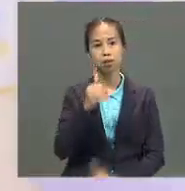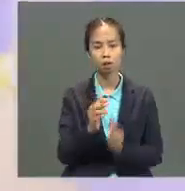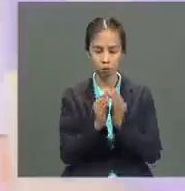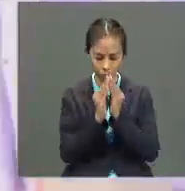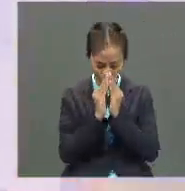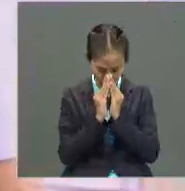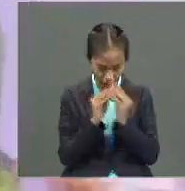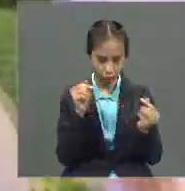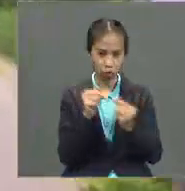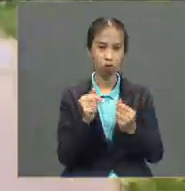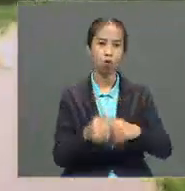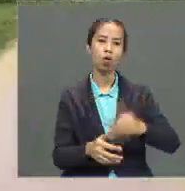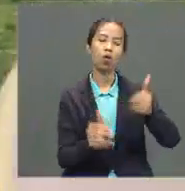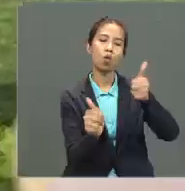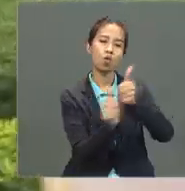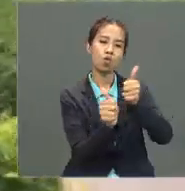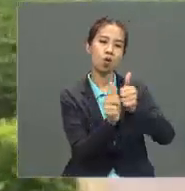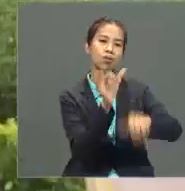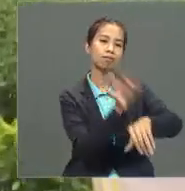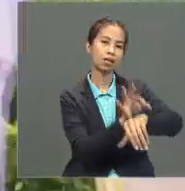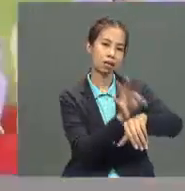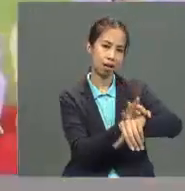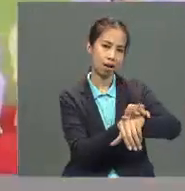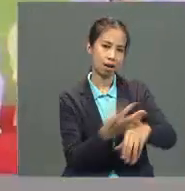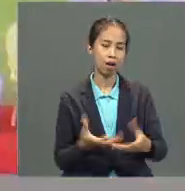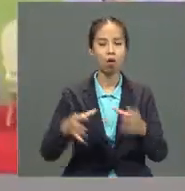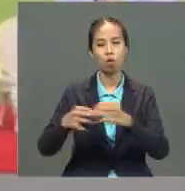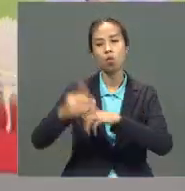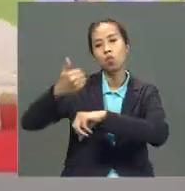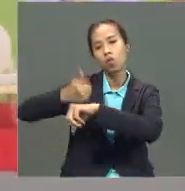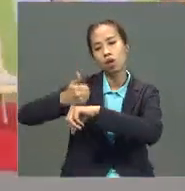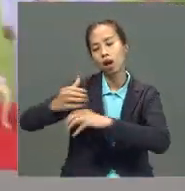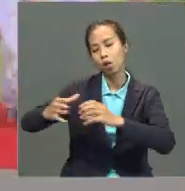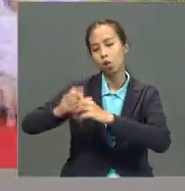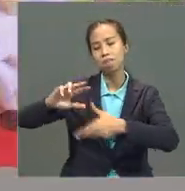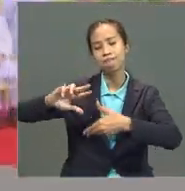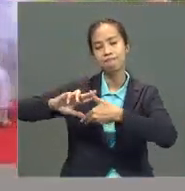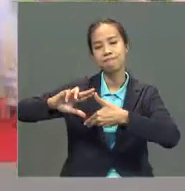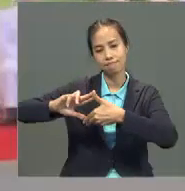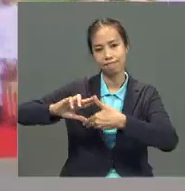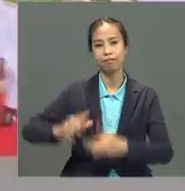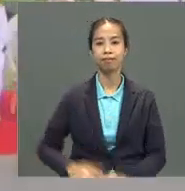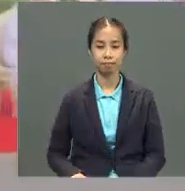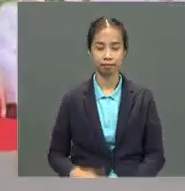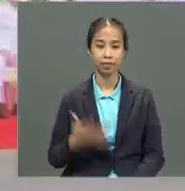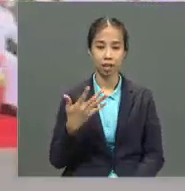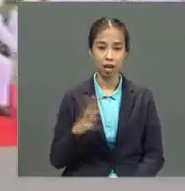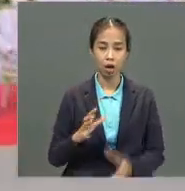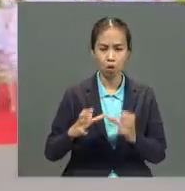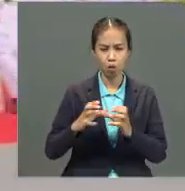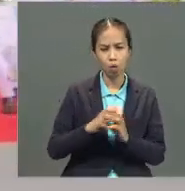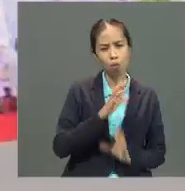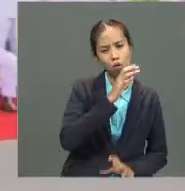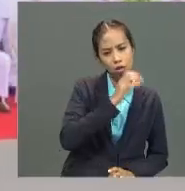ลเอกประวิตรวงษ์สุวรรณนะคะรองนายกรัฐมนตรีและหัวหน้าพรรคพลังประชารัฐส่วนนายกรัฐมนตรีรัฐมนตรีเก่าและใหม่